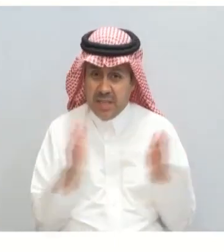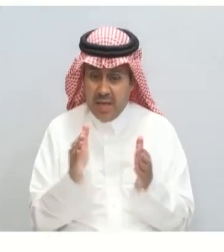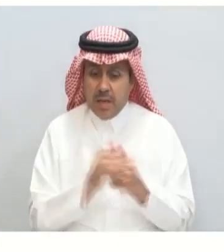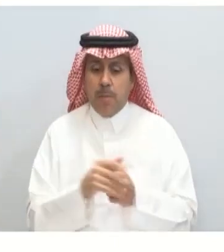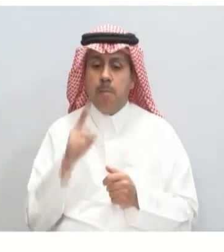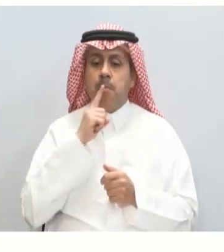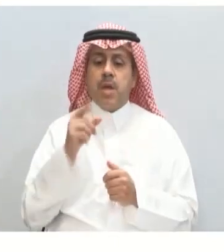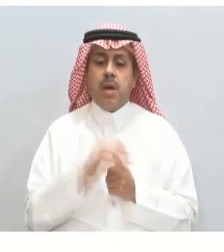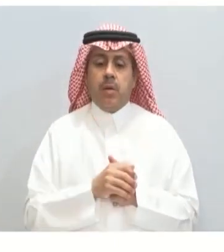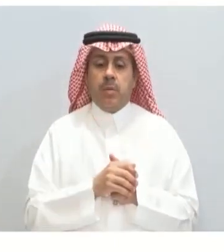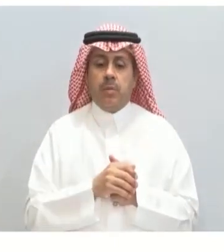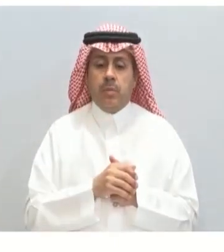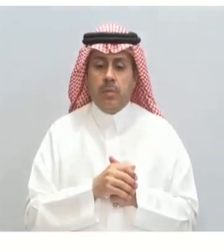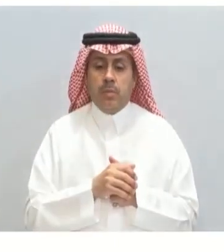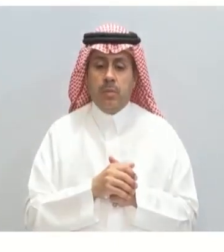الكهربائيه